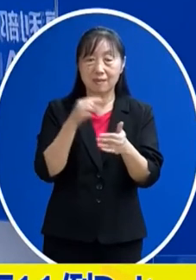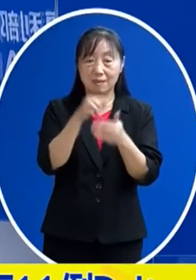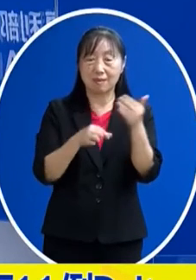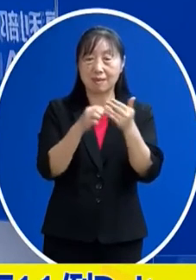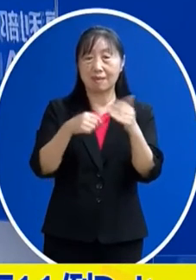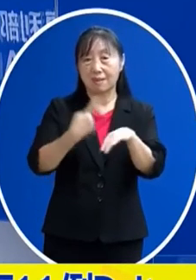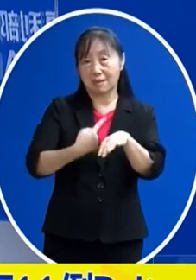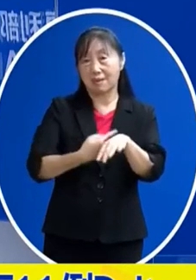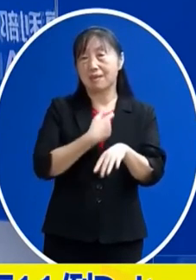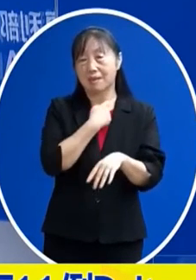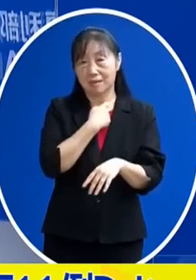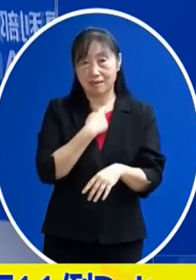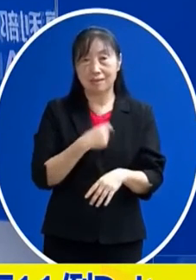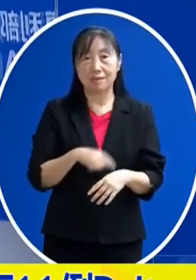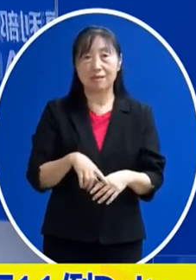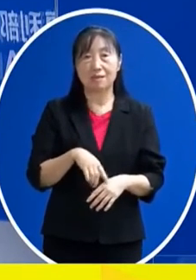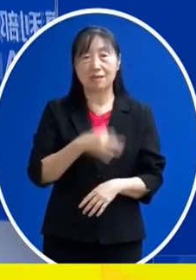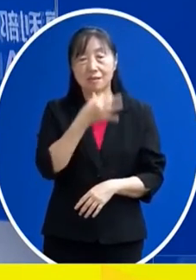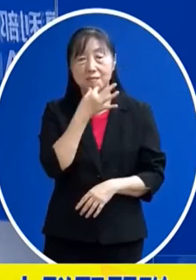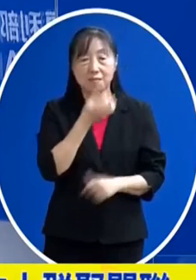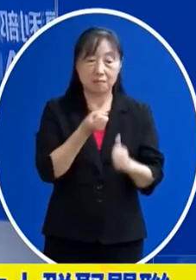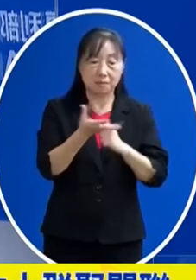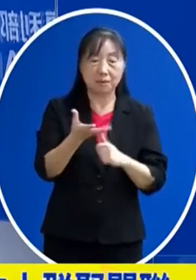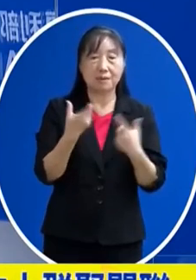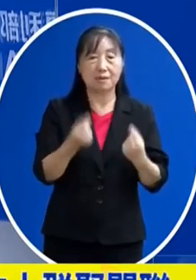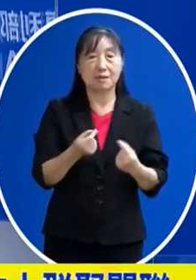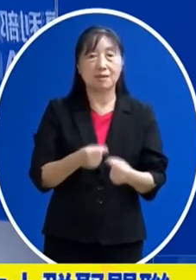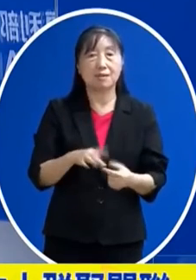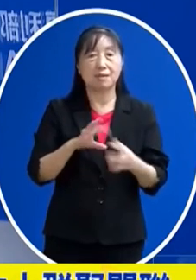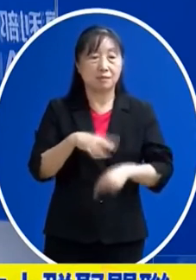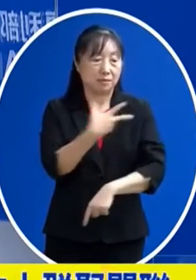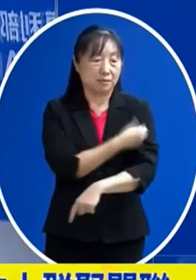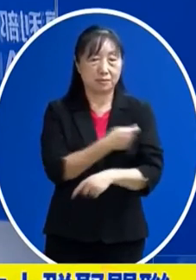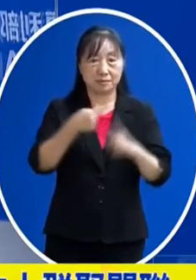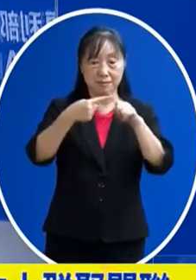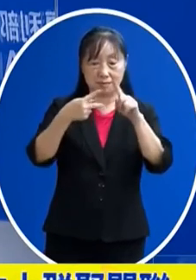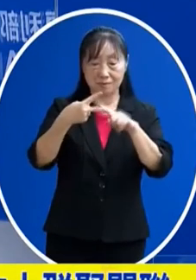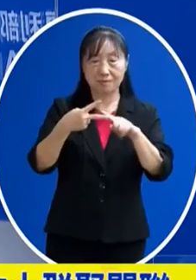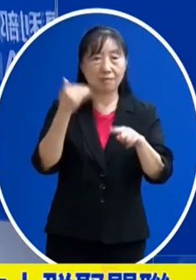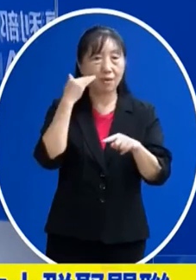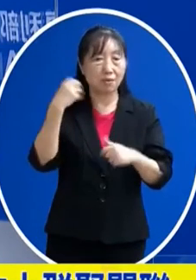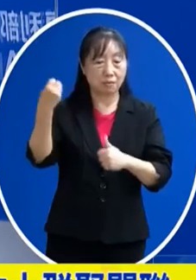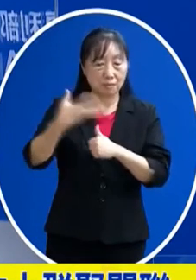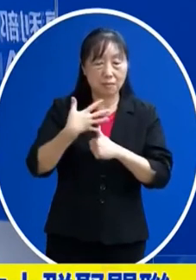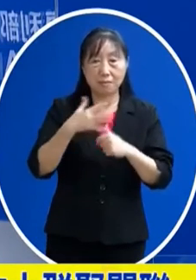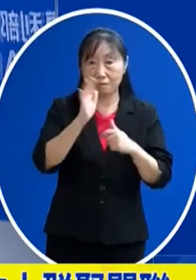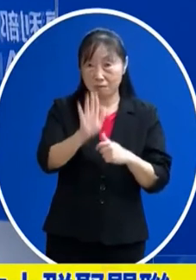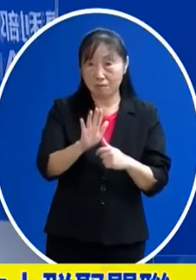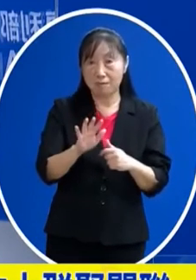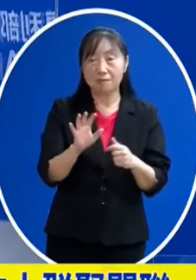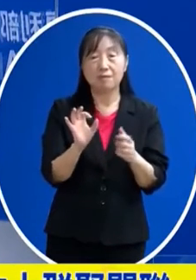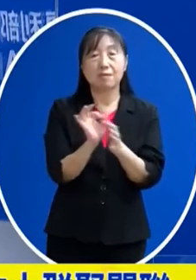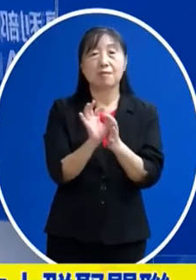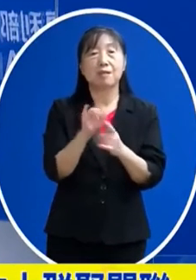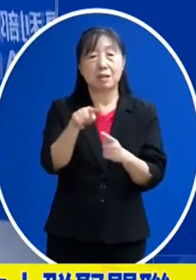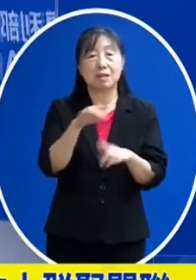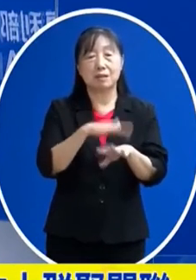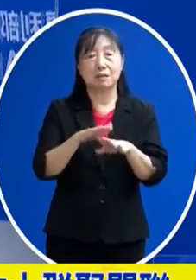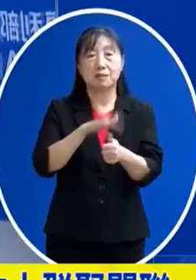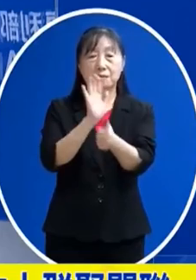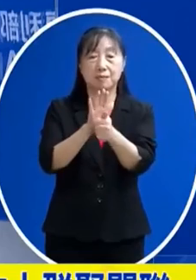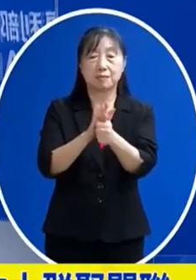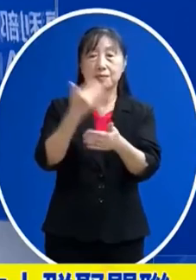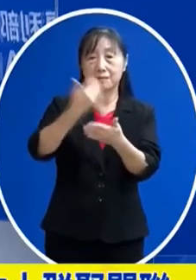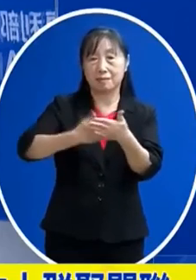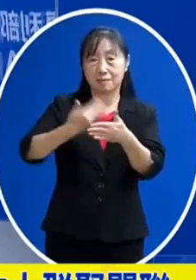习惯，以免说有感染到这个病毒。不过当然打了两剂的疫苗之后，如果染疫，一般来讲也都是会很有效的降